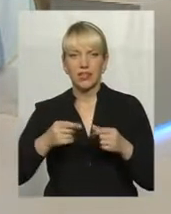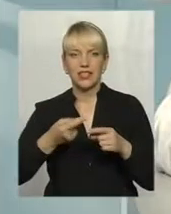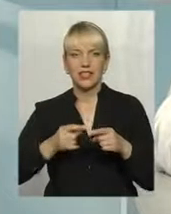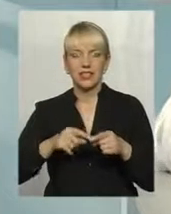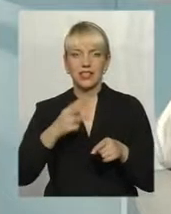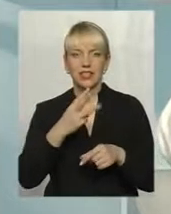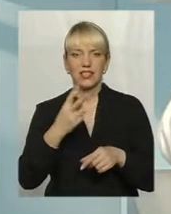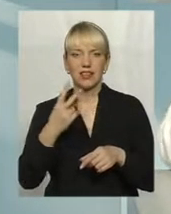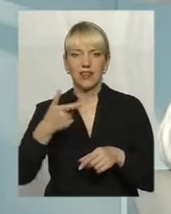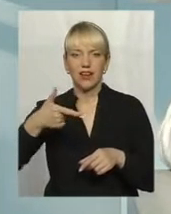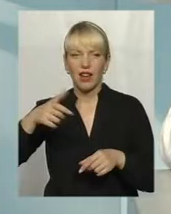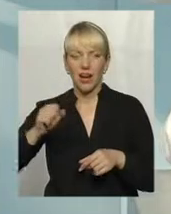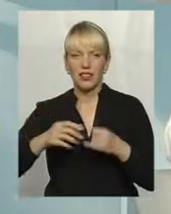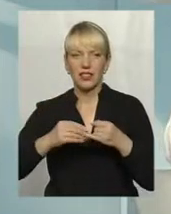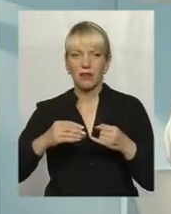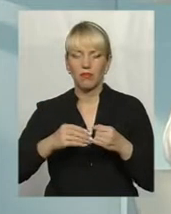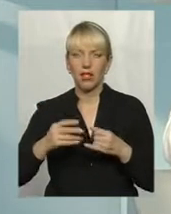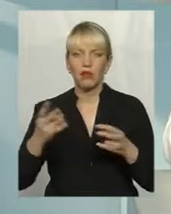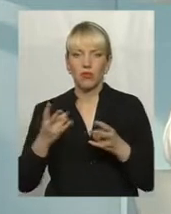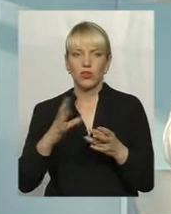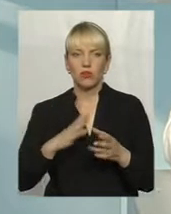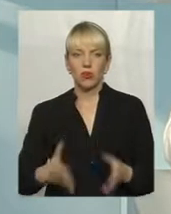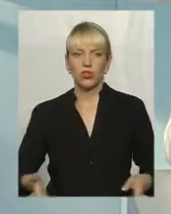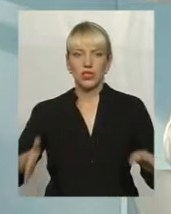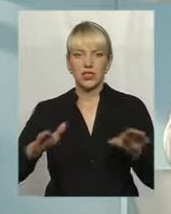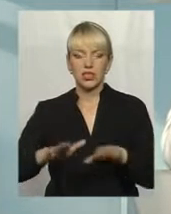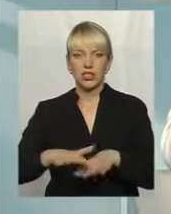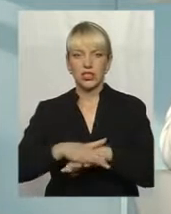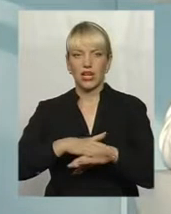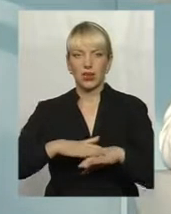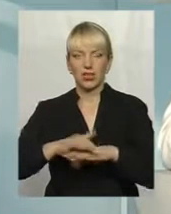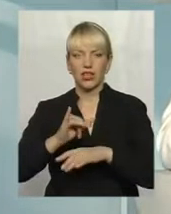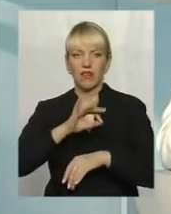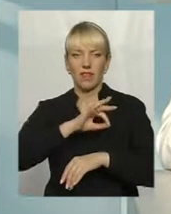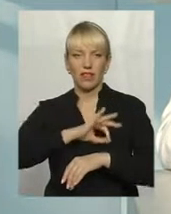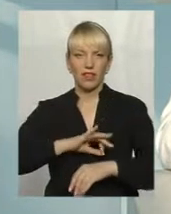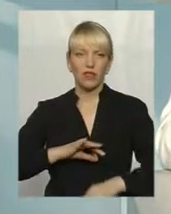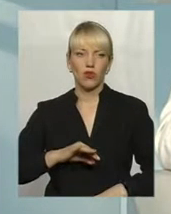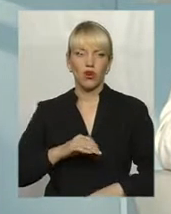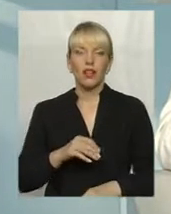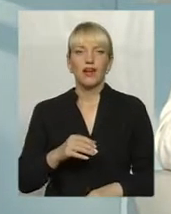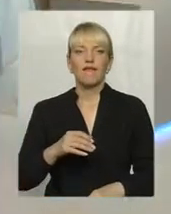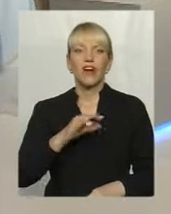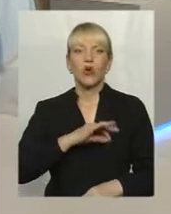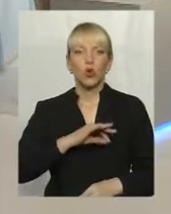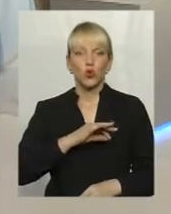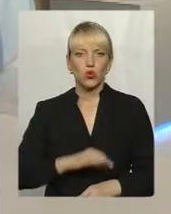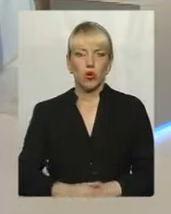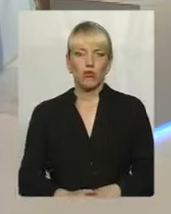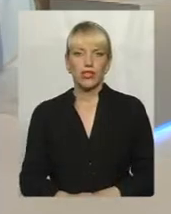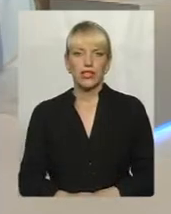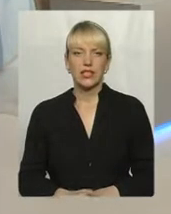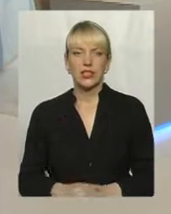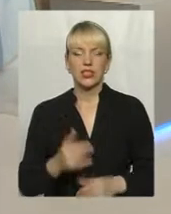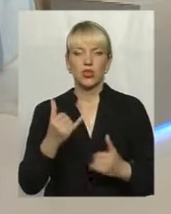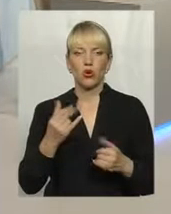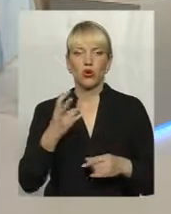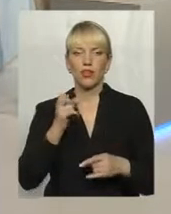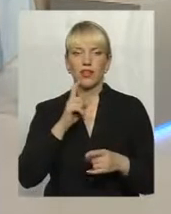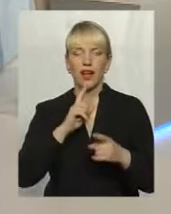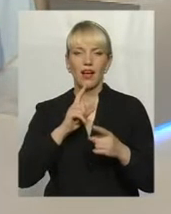орної землі ні на йоту менше мають залишитися в народу і ефективно використовуватися. Сьогодні на референдумі